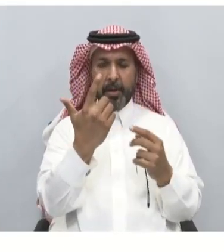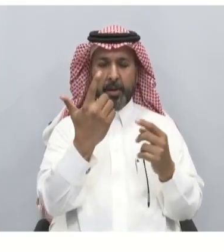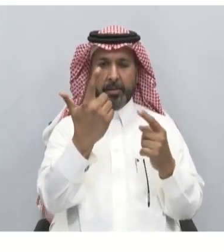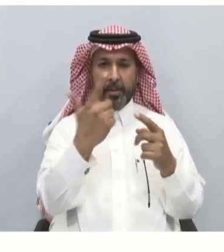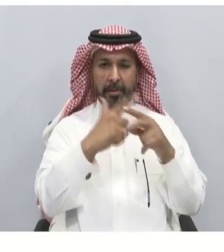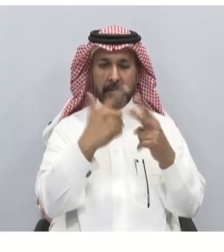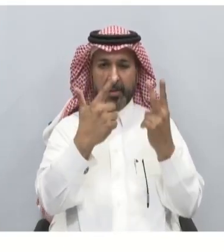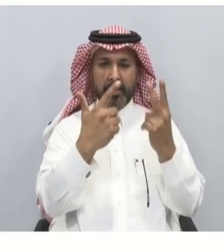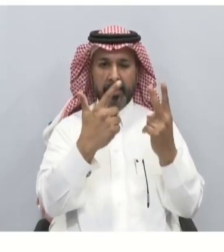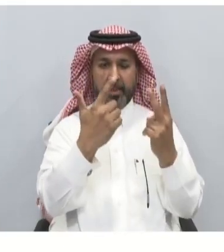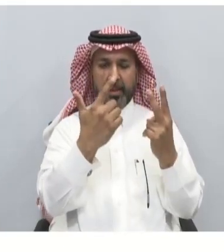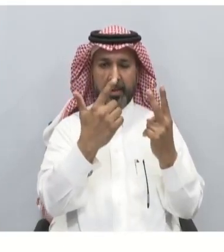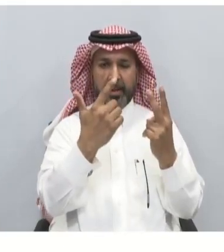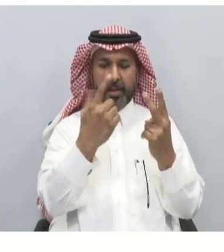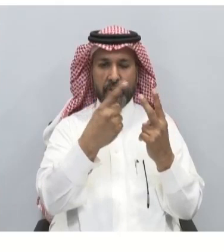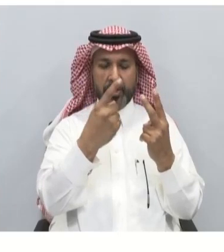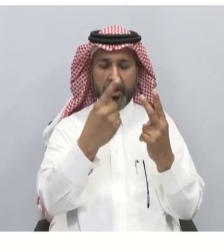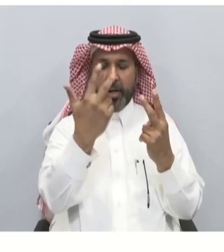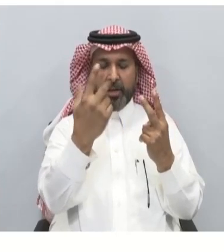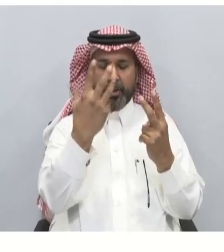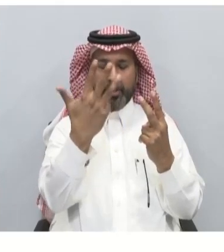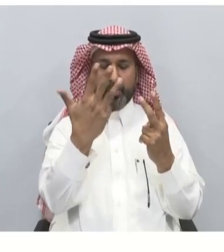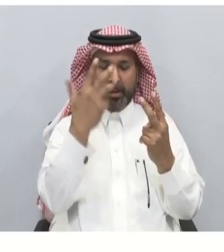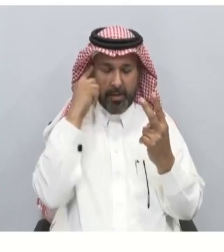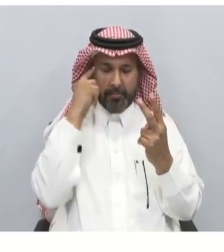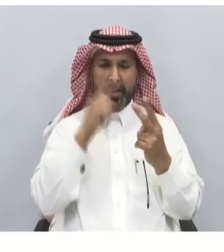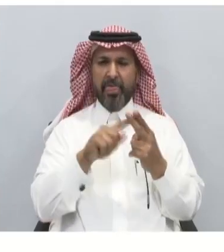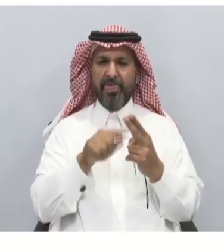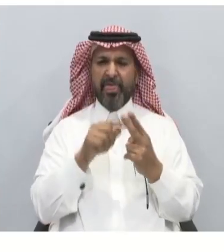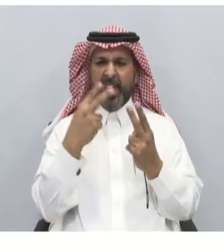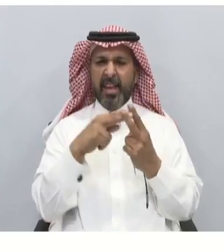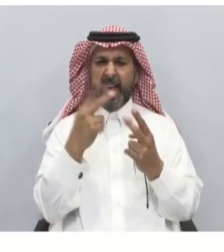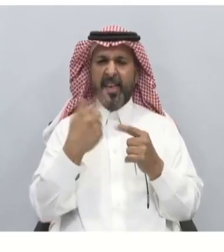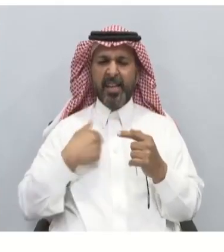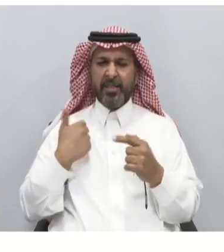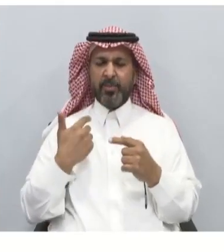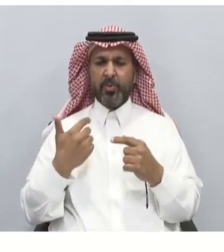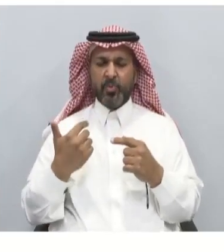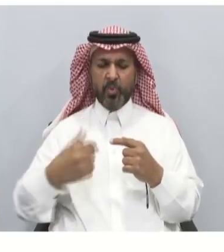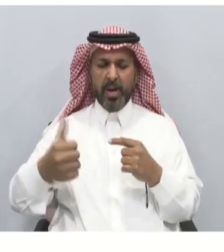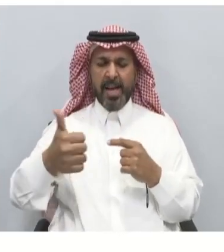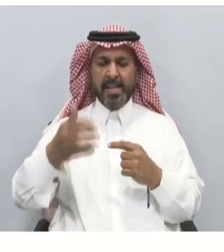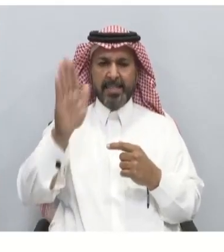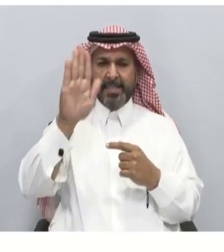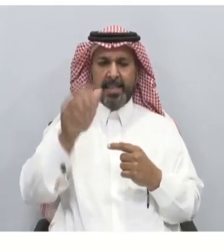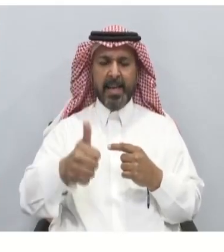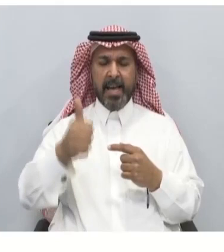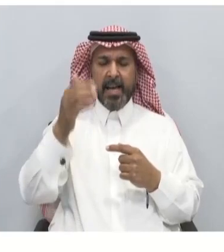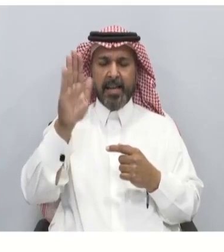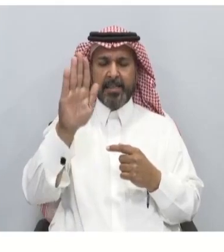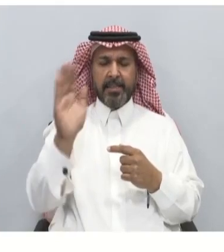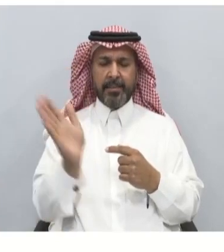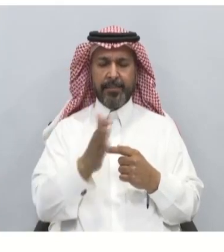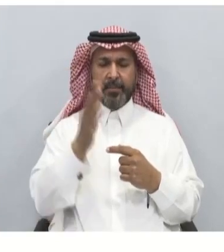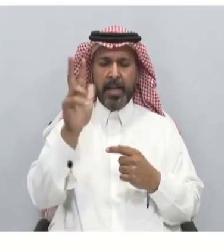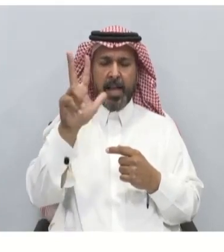وهكذا، هذا أساس المتتابعة. طبعا لإيجاد العدد التالي في المتتابعة الحسابية راح نضف أساس المتتابعة إلى الحد الأخير،